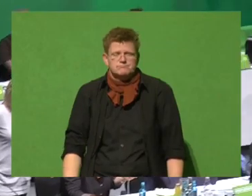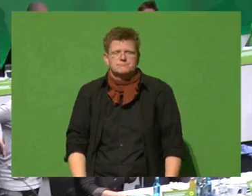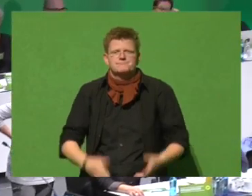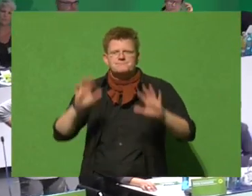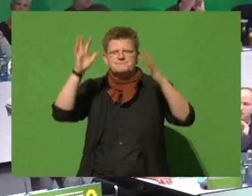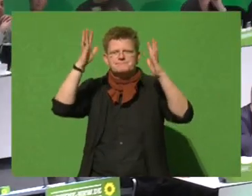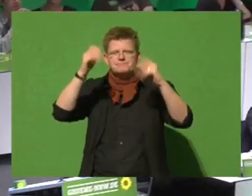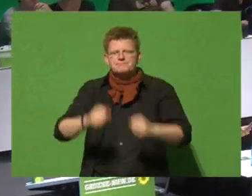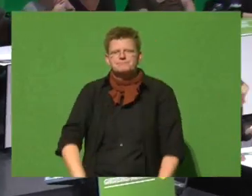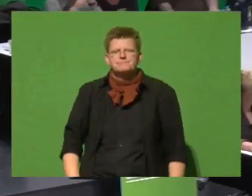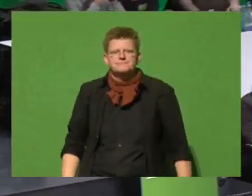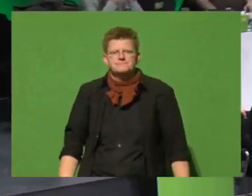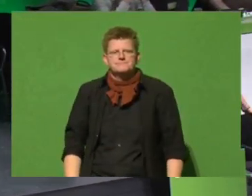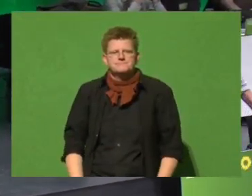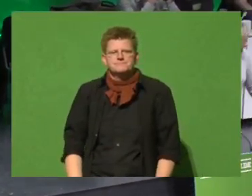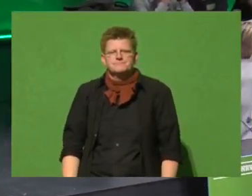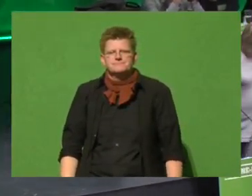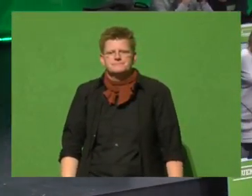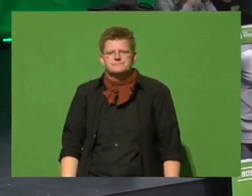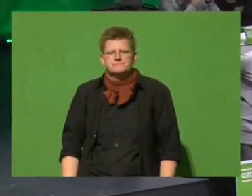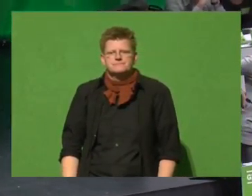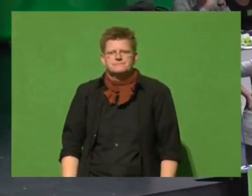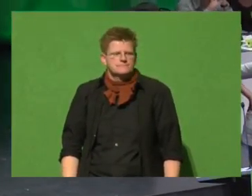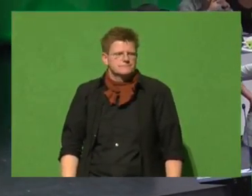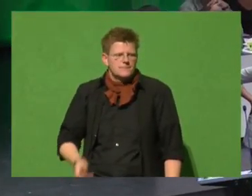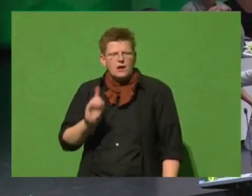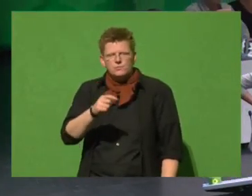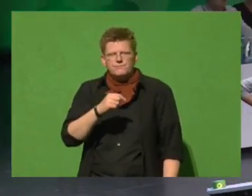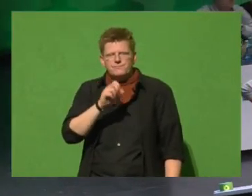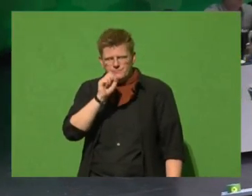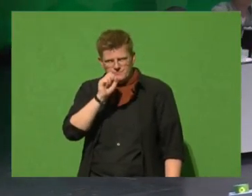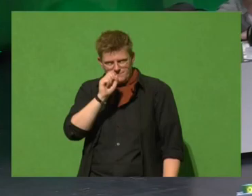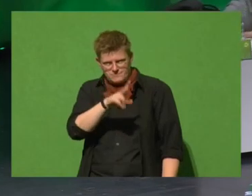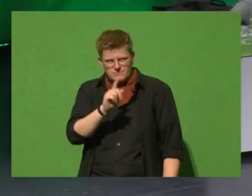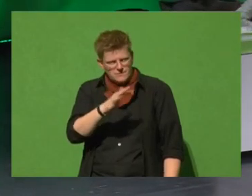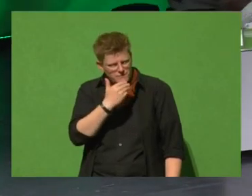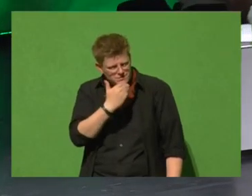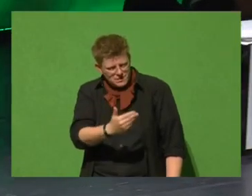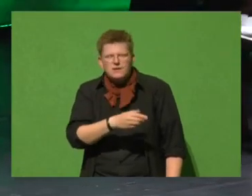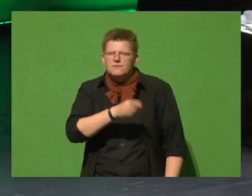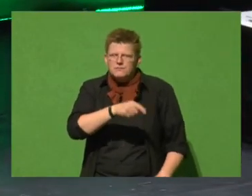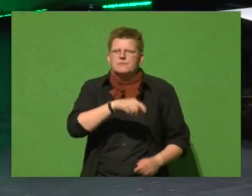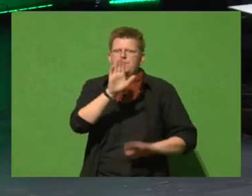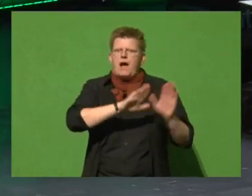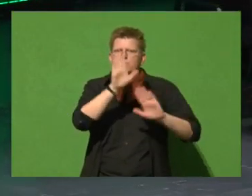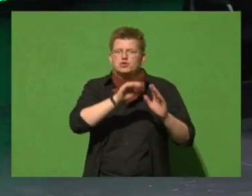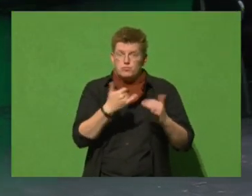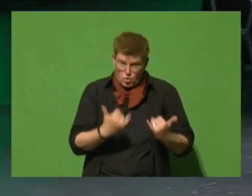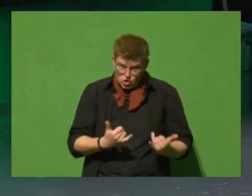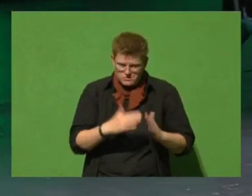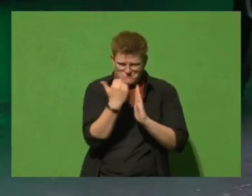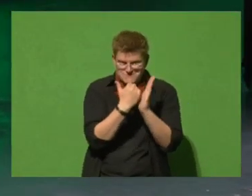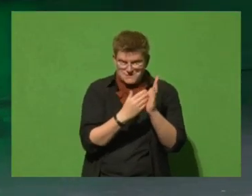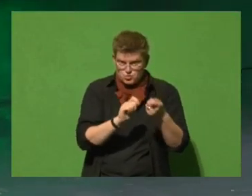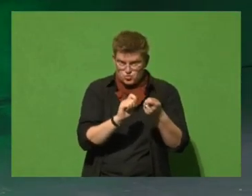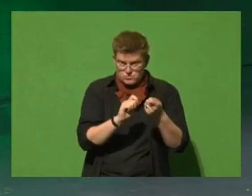Danke, Rainer. Das war also ein Geschäftsordnungsantrag auf Vertagung der Abstimmung hier über diesen Satzungsänderungsantrag. Ich frage,